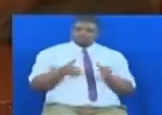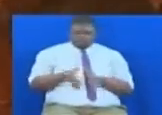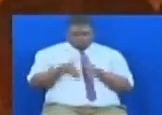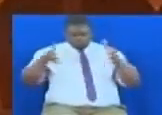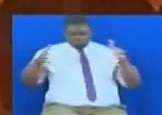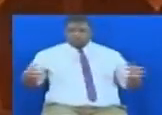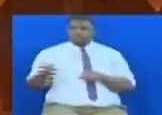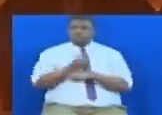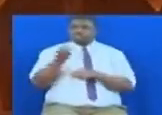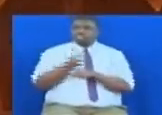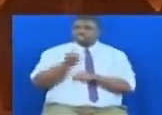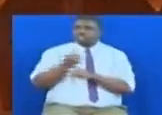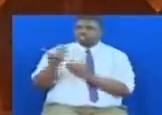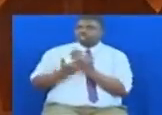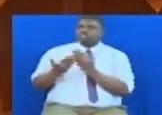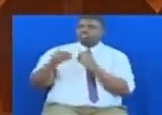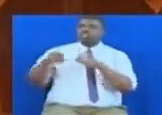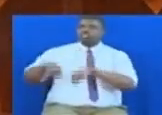aliyoifanyia taifa.